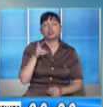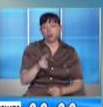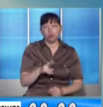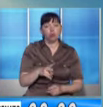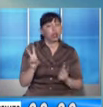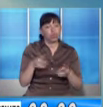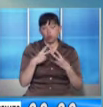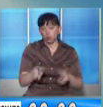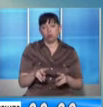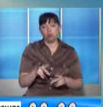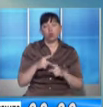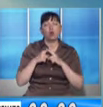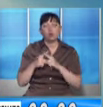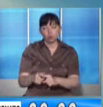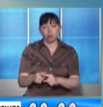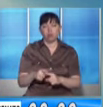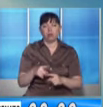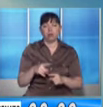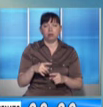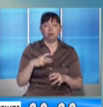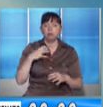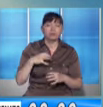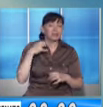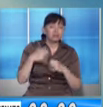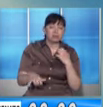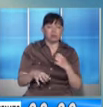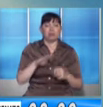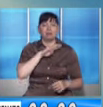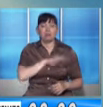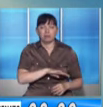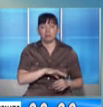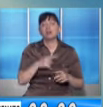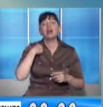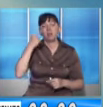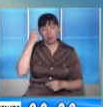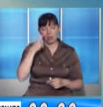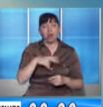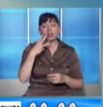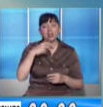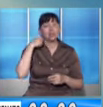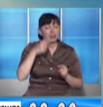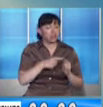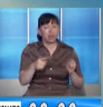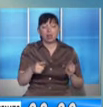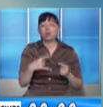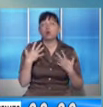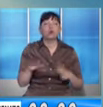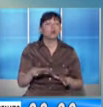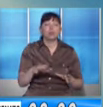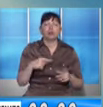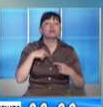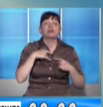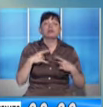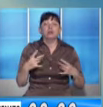nu ne lăsăm pradă deznădejdii, apatiei, descurajării. Știu că după 30 de ani e greu să mai credem că țara asta are